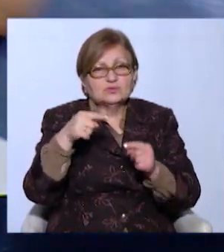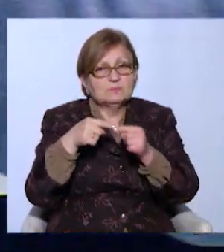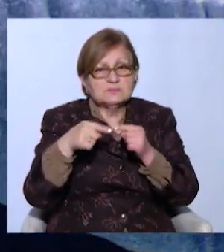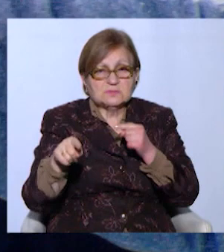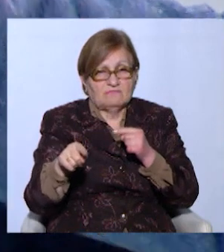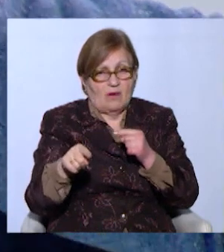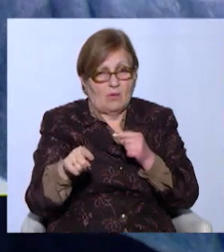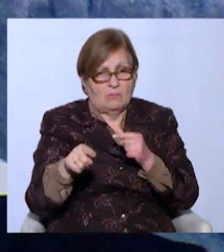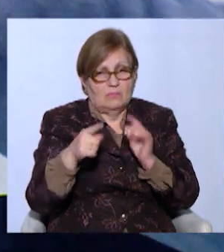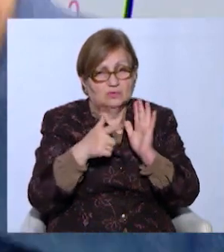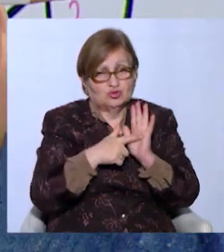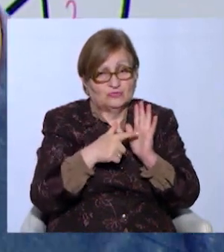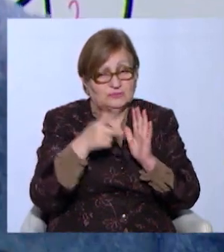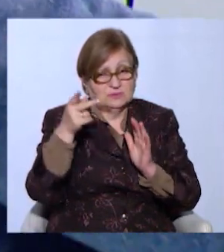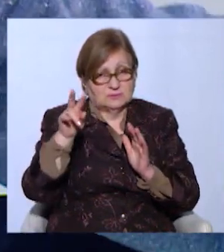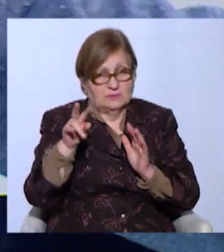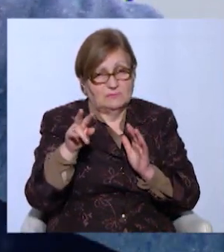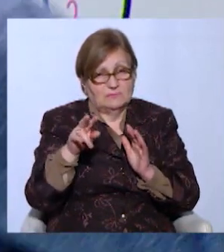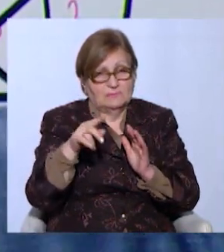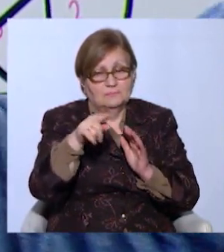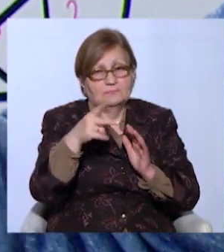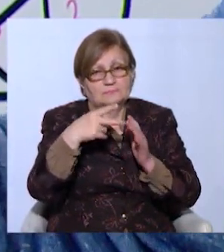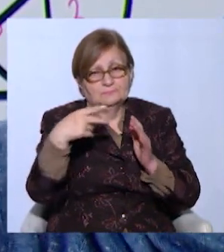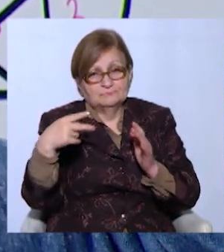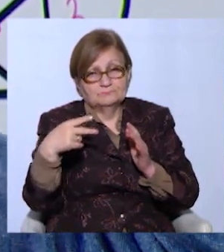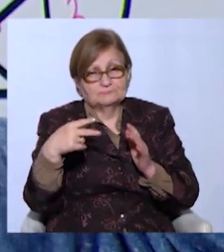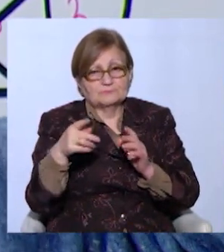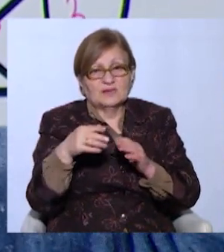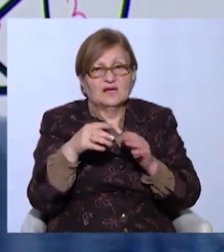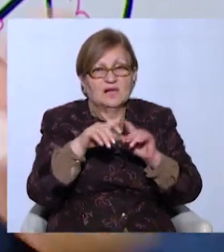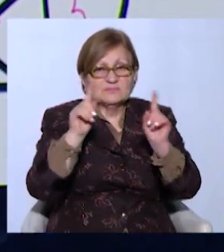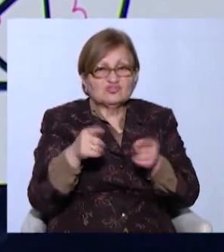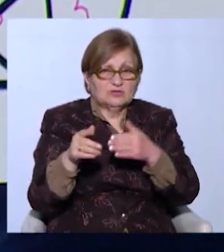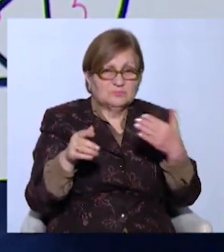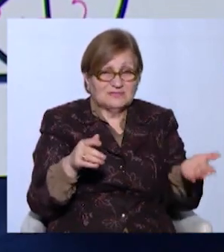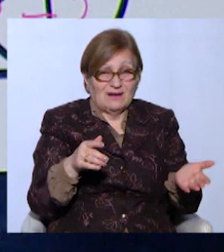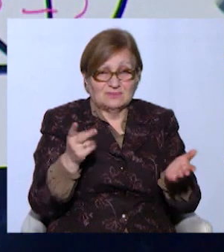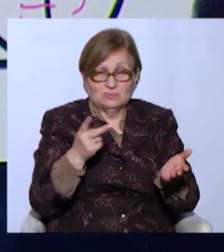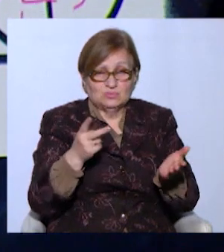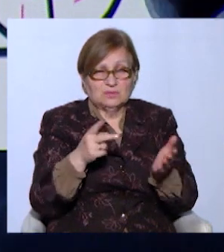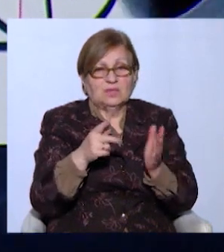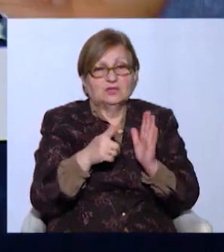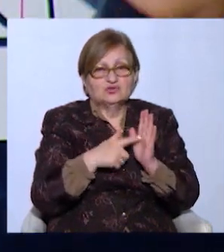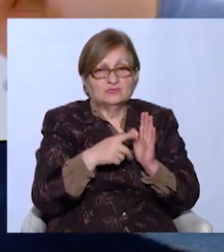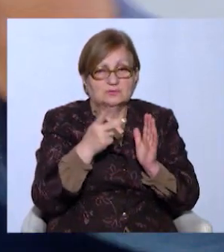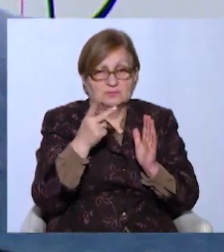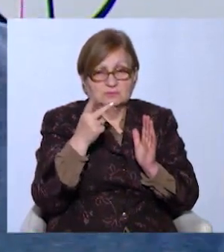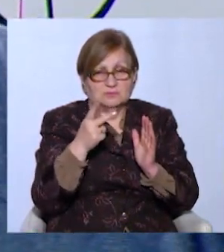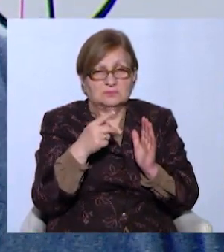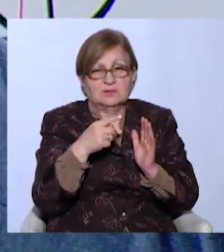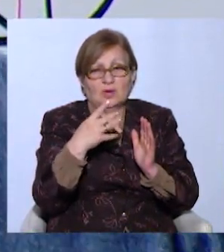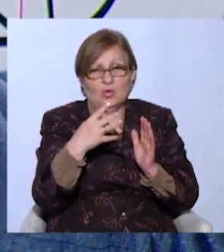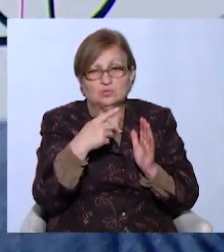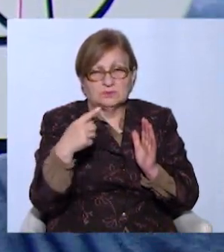რაც არის 7-ის კვადრატი. ამ ტოლობიდან თუ გავიტანთ ფრჩხილებს გარეთ 7-ის კვადრატს, მიიღება 4 მინუს